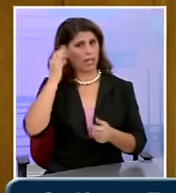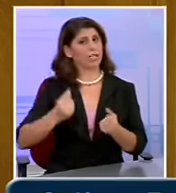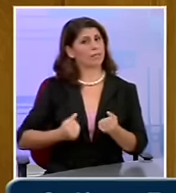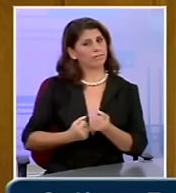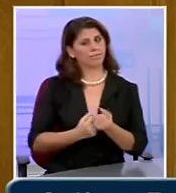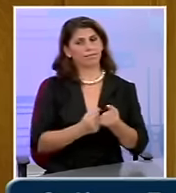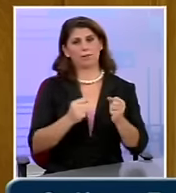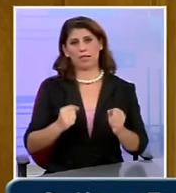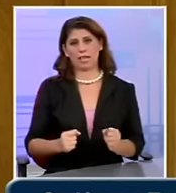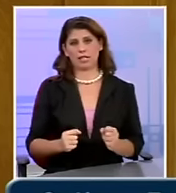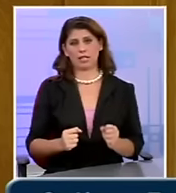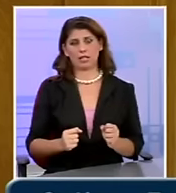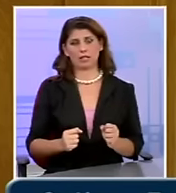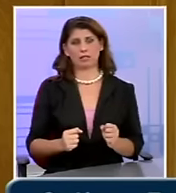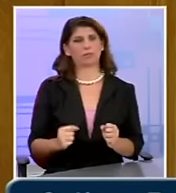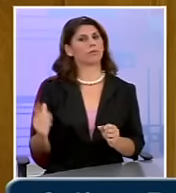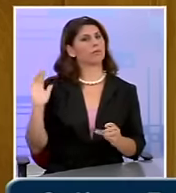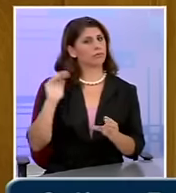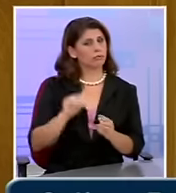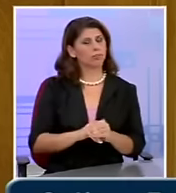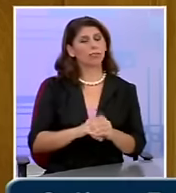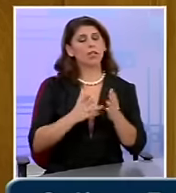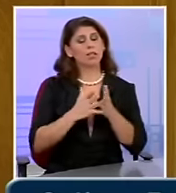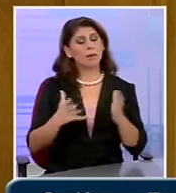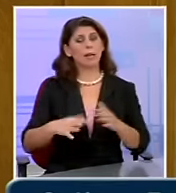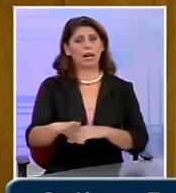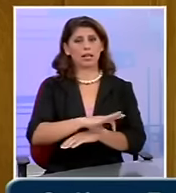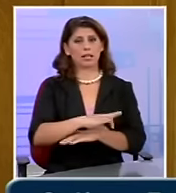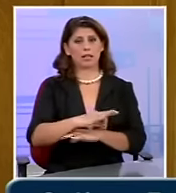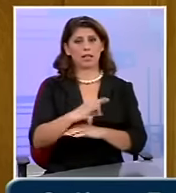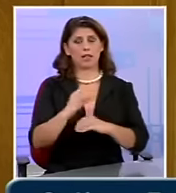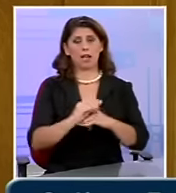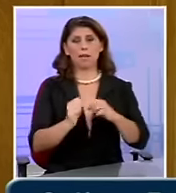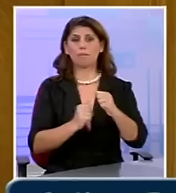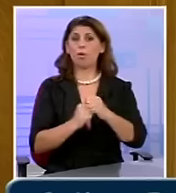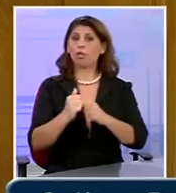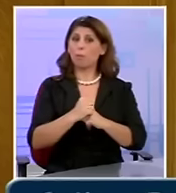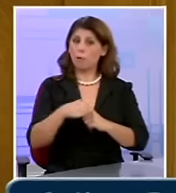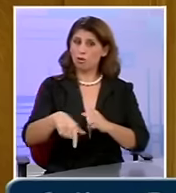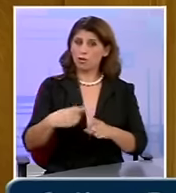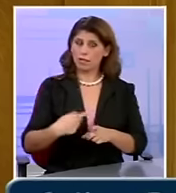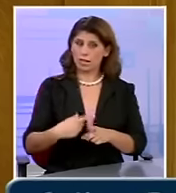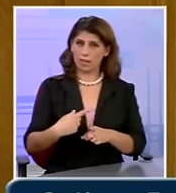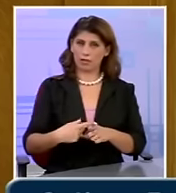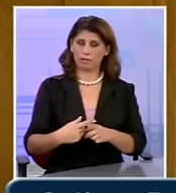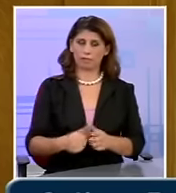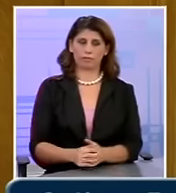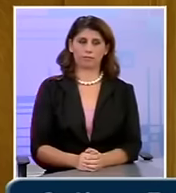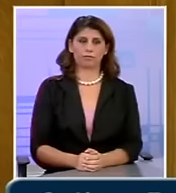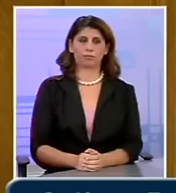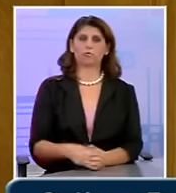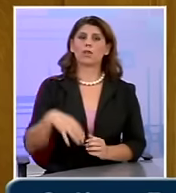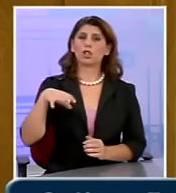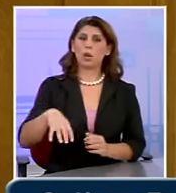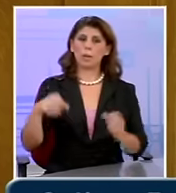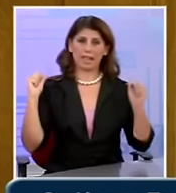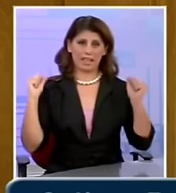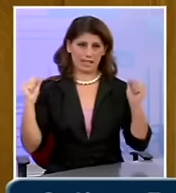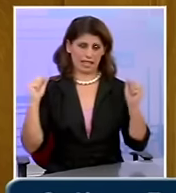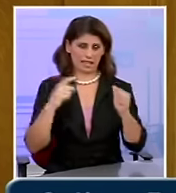της, να συμμετάσχει σε μεγάλα σχέδια υποδομών στην Ελλάδα, στον τομέα της